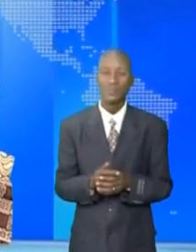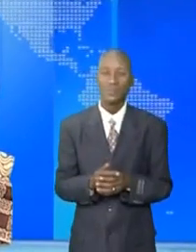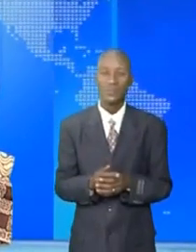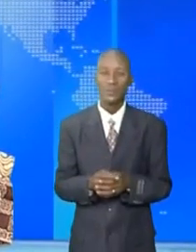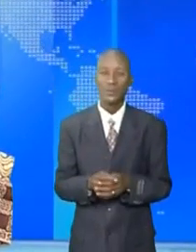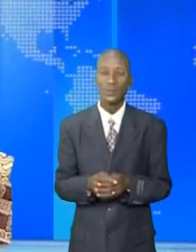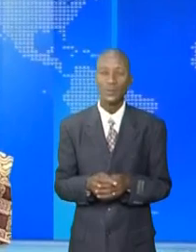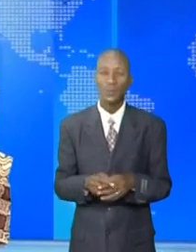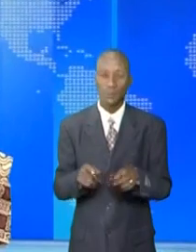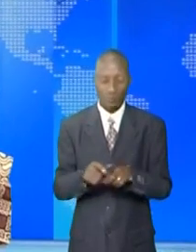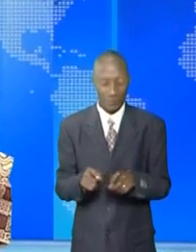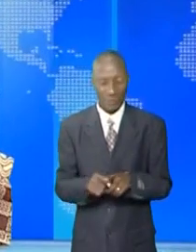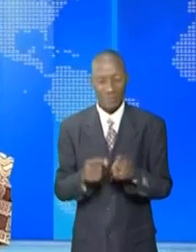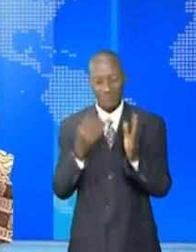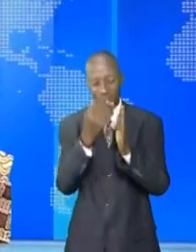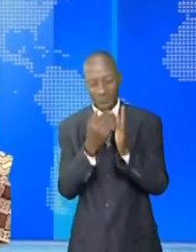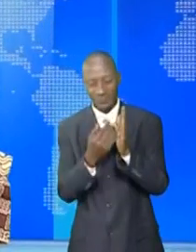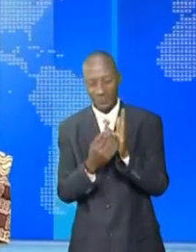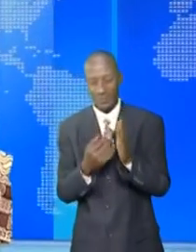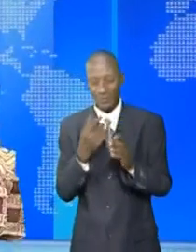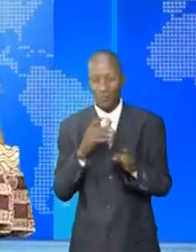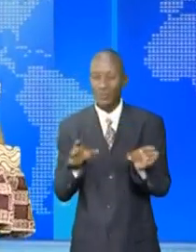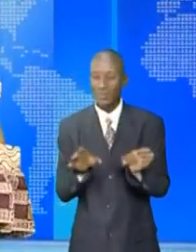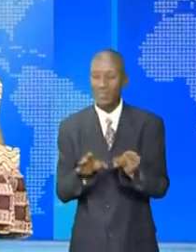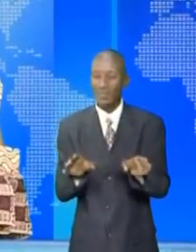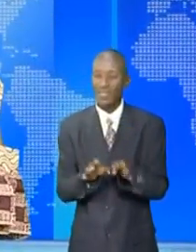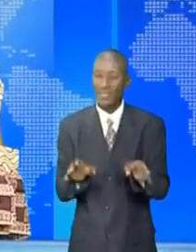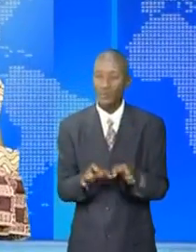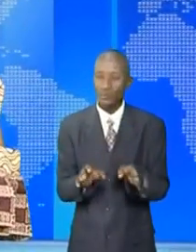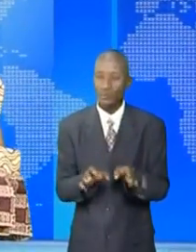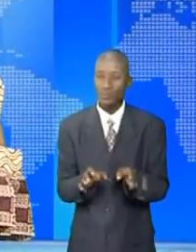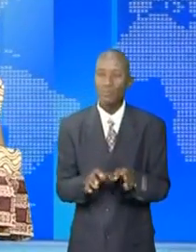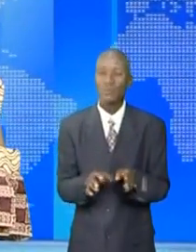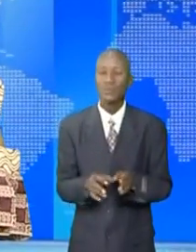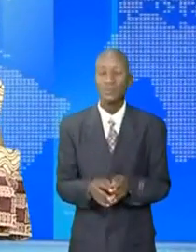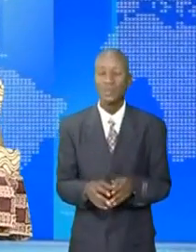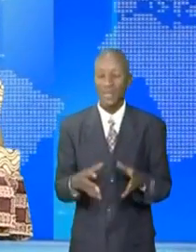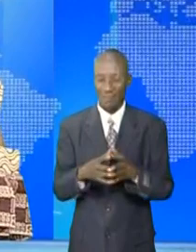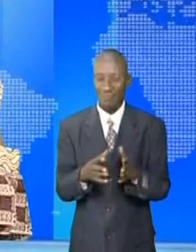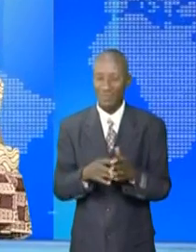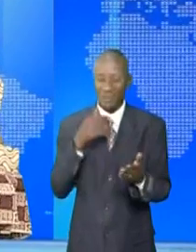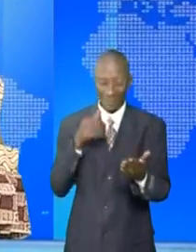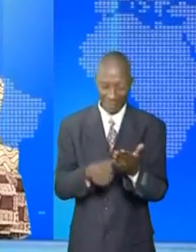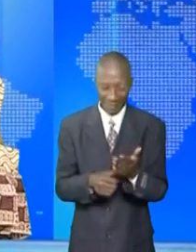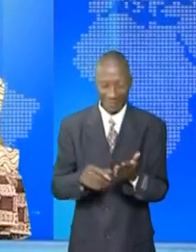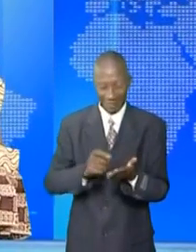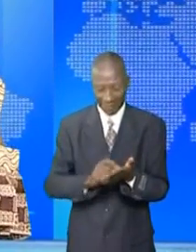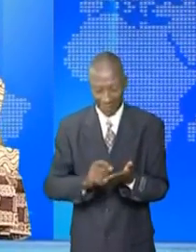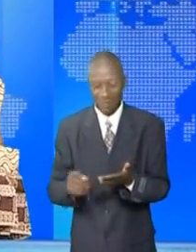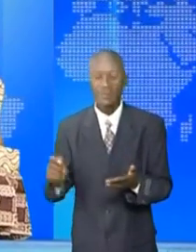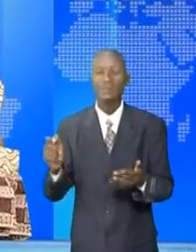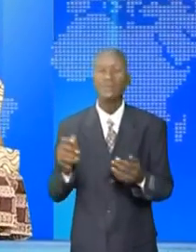hologrammes identification, SEMLEX, Thales et Perfect, Secure ID, Dermalogue,